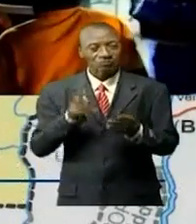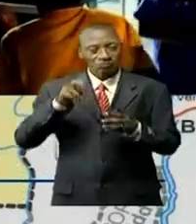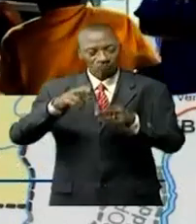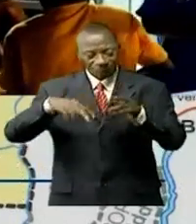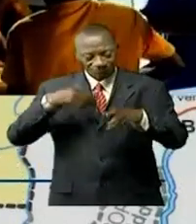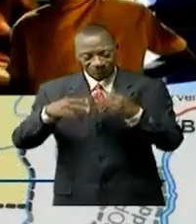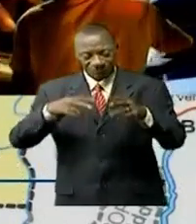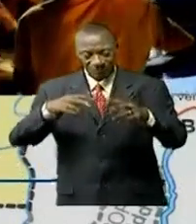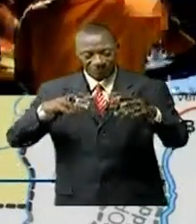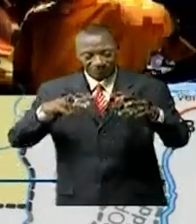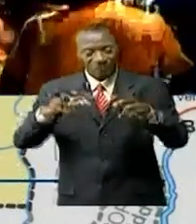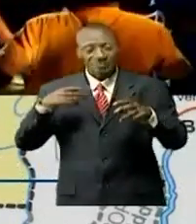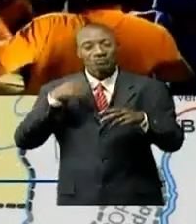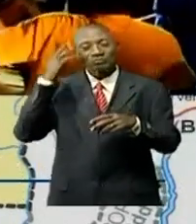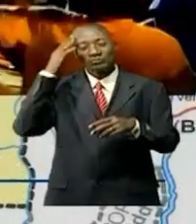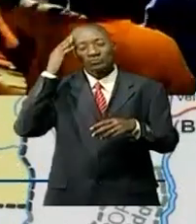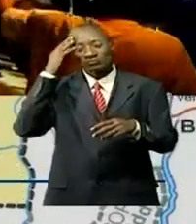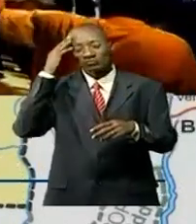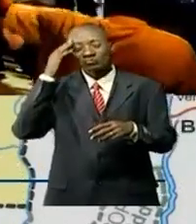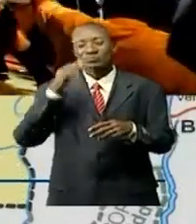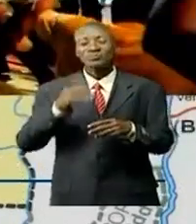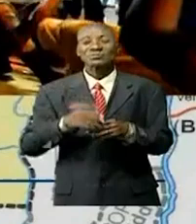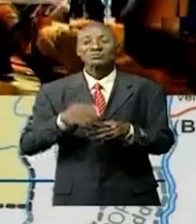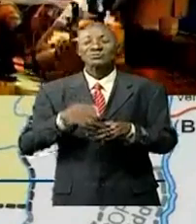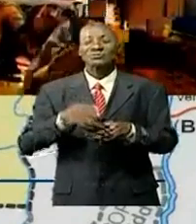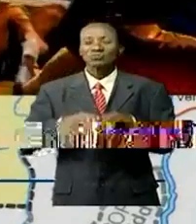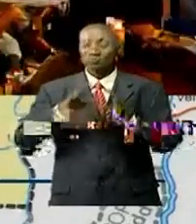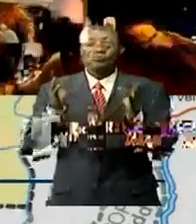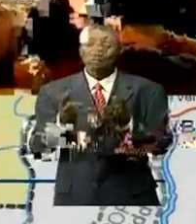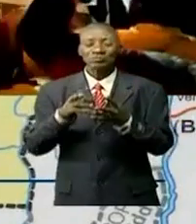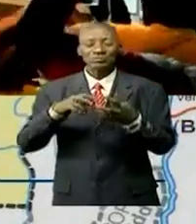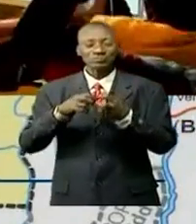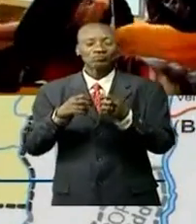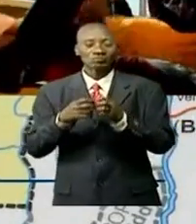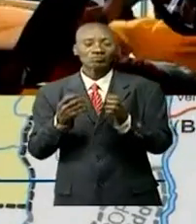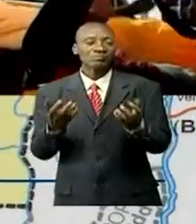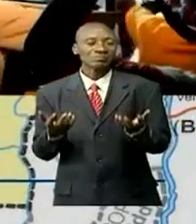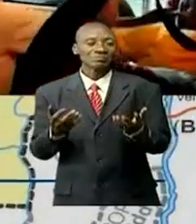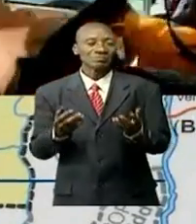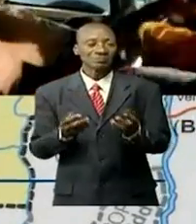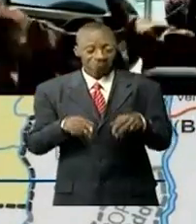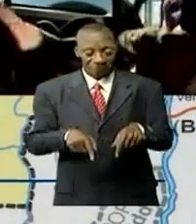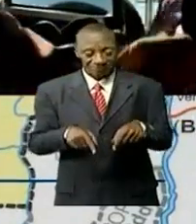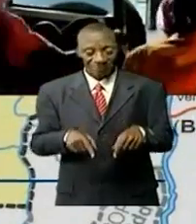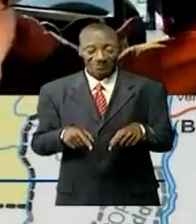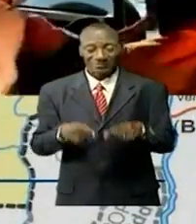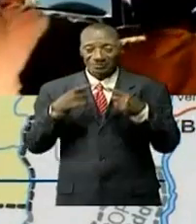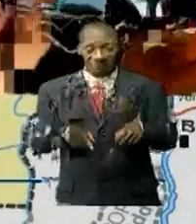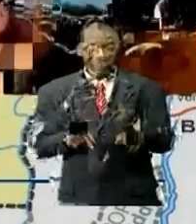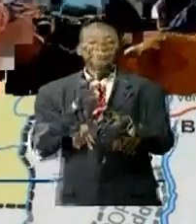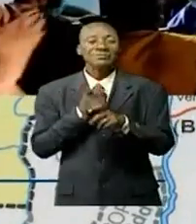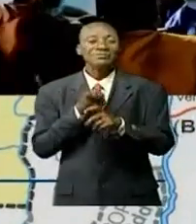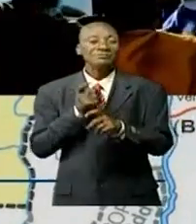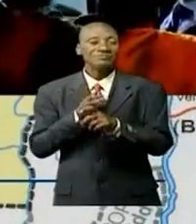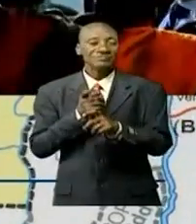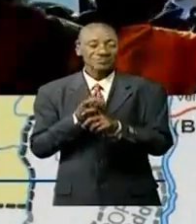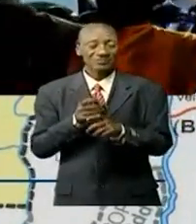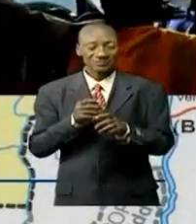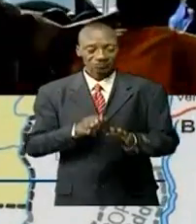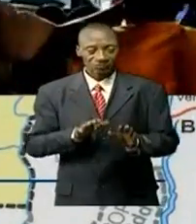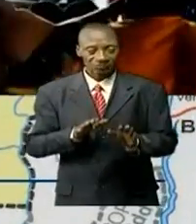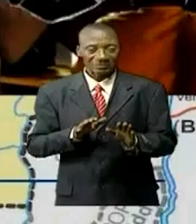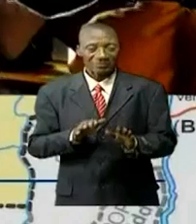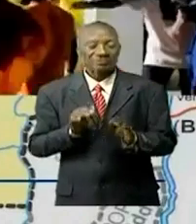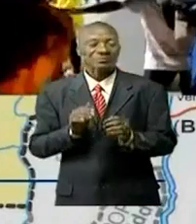assurances, doivent avoir des polices d'incendie, tout ça. Et en cas de sinistre, c'est eux qui interviennent directement parce qu'ils sont assurés pour prendre en charge les